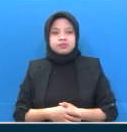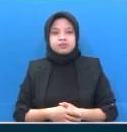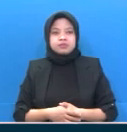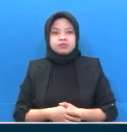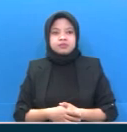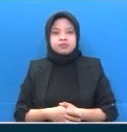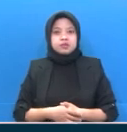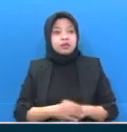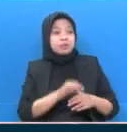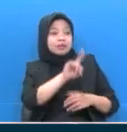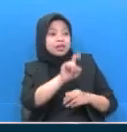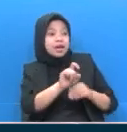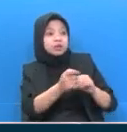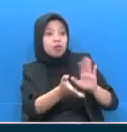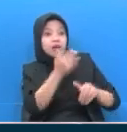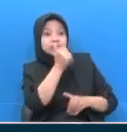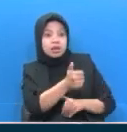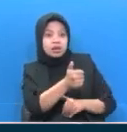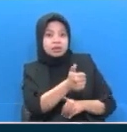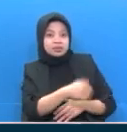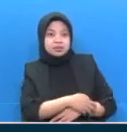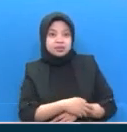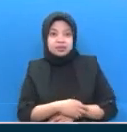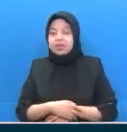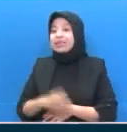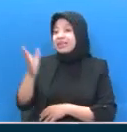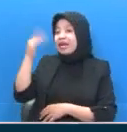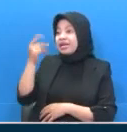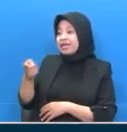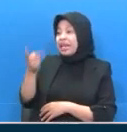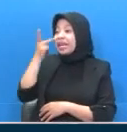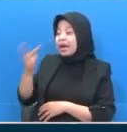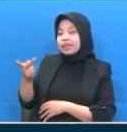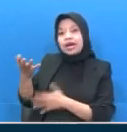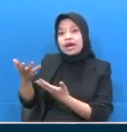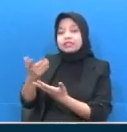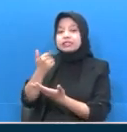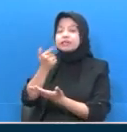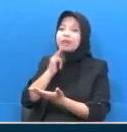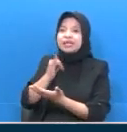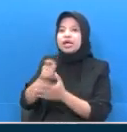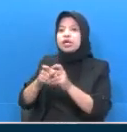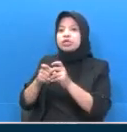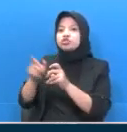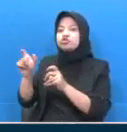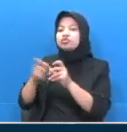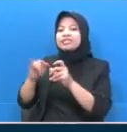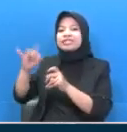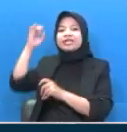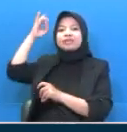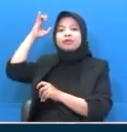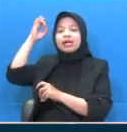Bisa diulang pertanyaannya Mbak, singkat aja. Ya, Anda melihat bagaimana soal pernyataan dari ART,